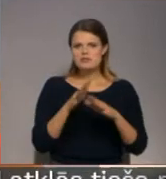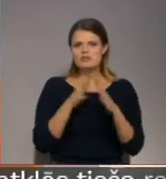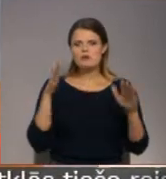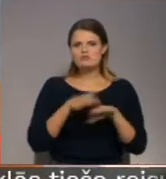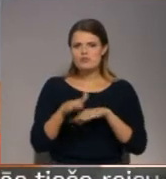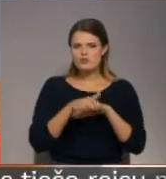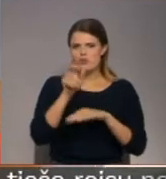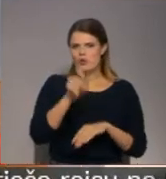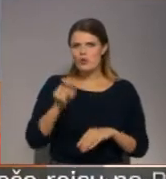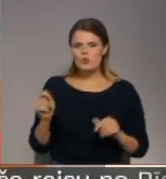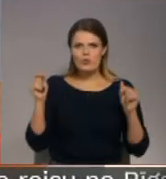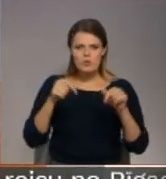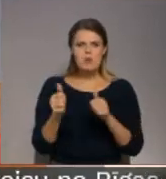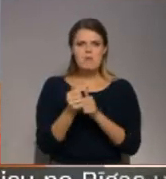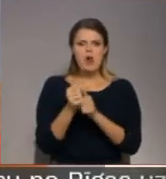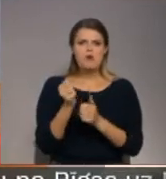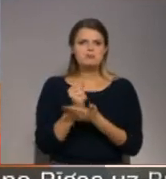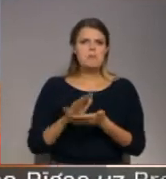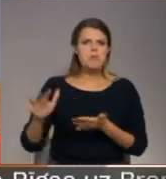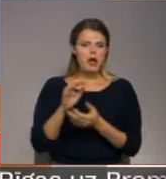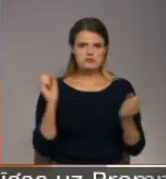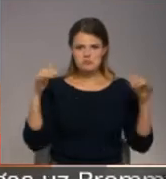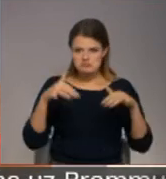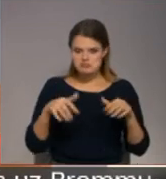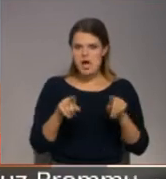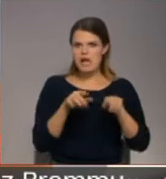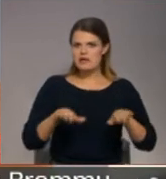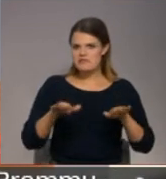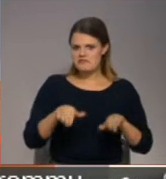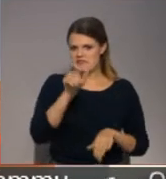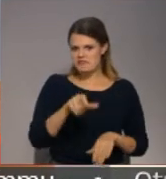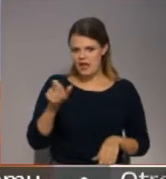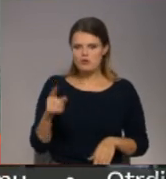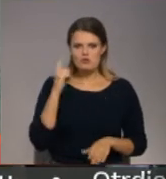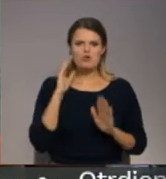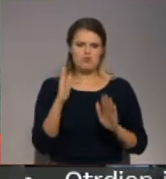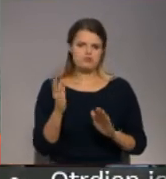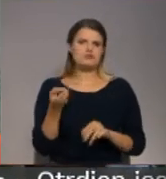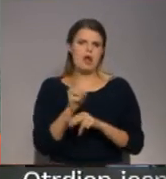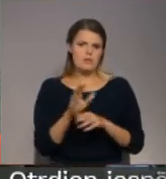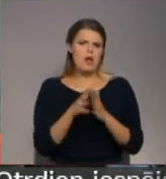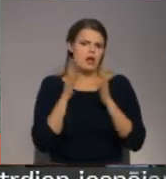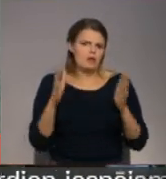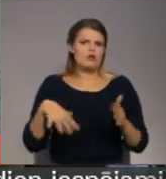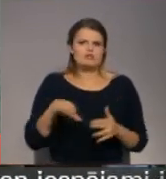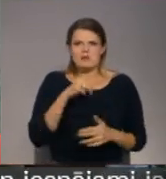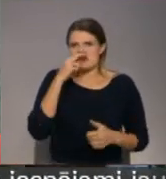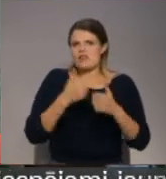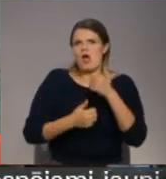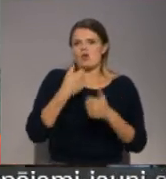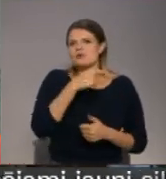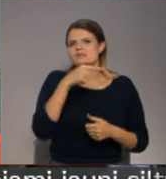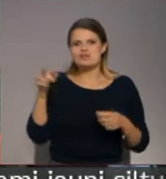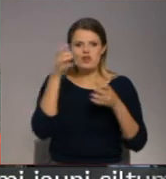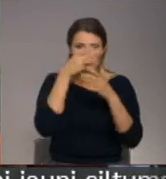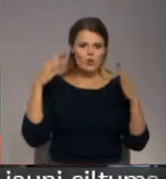no blakus pagastiem sabrauc arī vietējie. Domāju, ka būtu apmeklēt. Mēs nekonkurēsim ar citiem